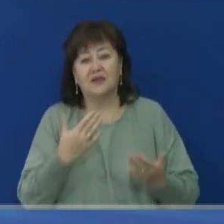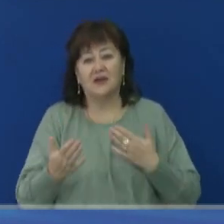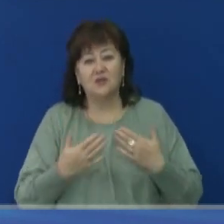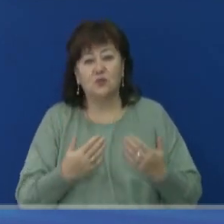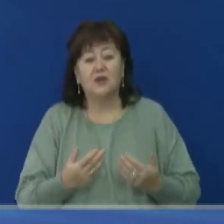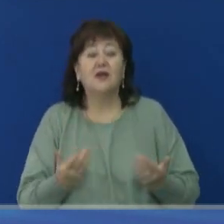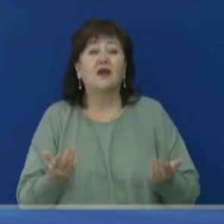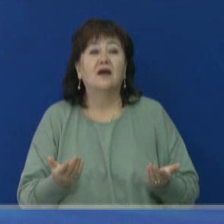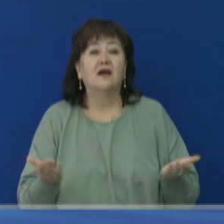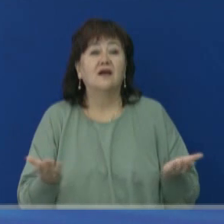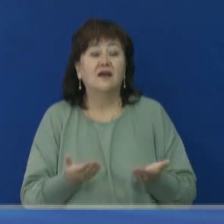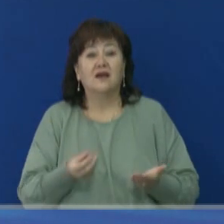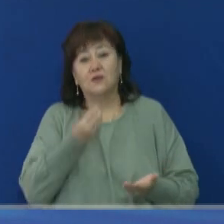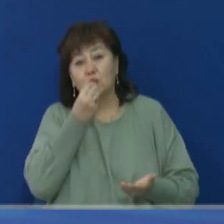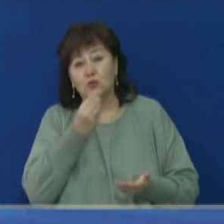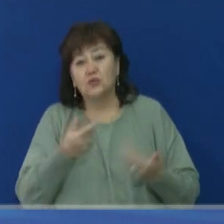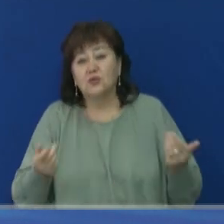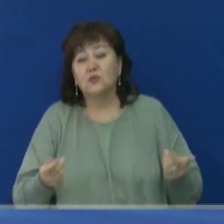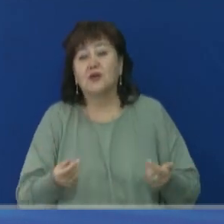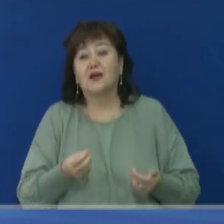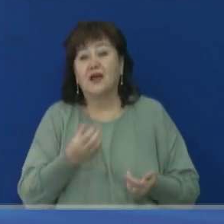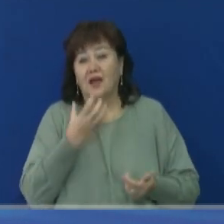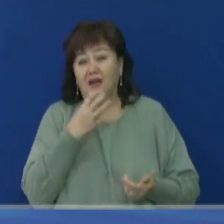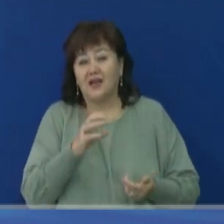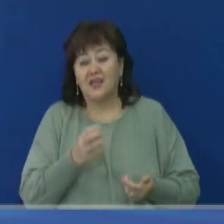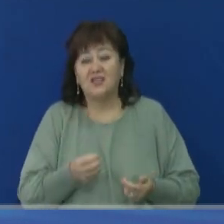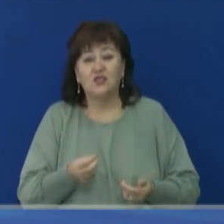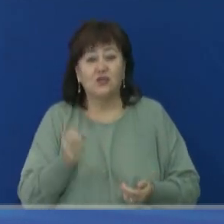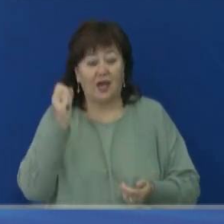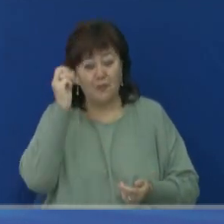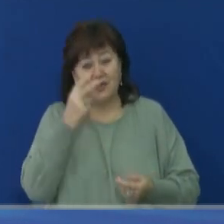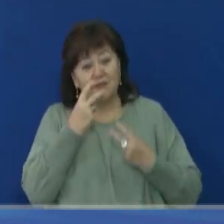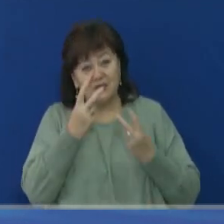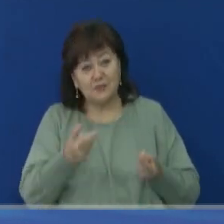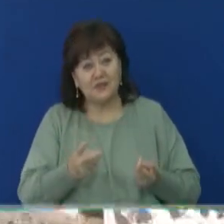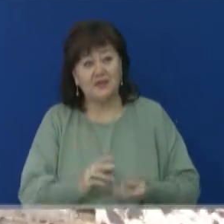Сондай-ақ сарбаздардың ас мәзірін көріп, ыстық тамақтан дәм татты. Толығырақ алдағы сюжетте.